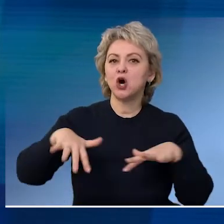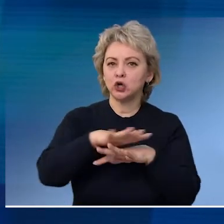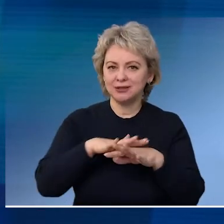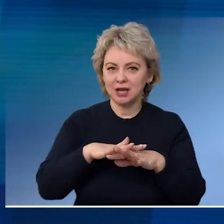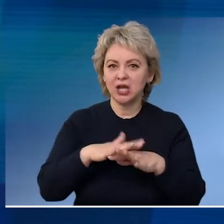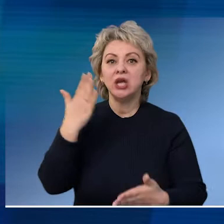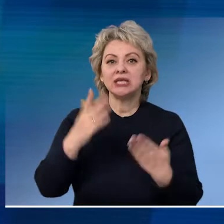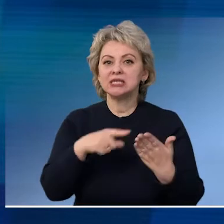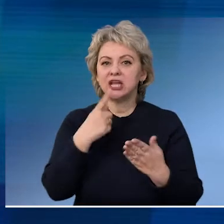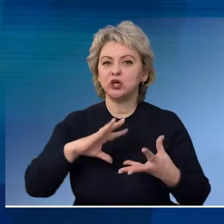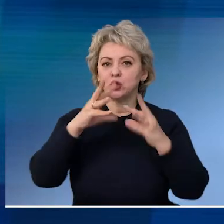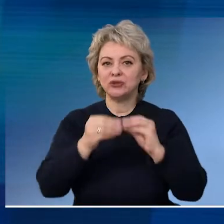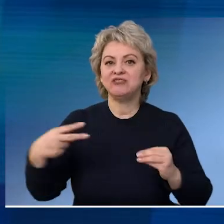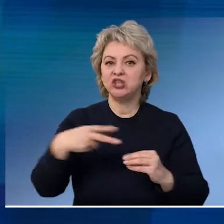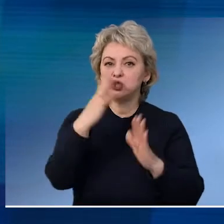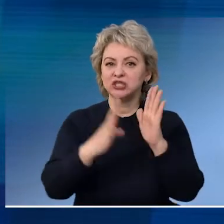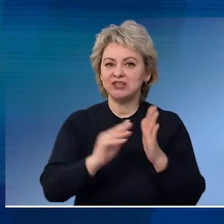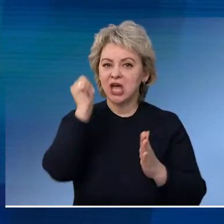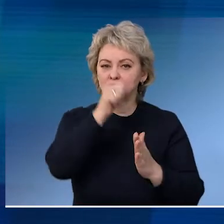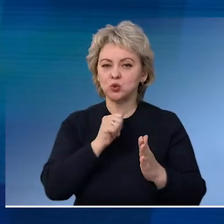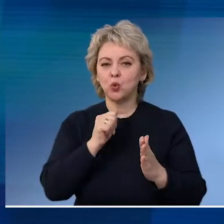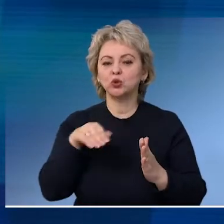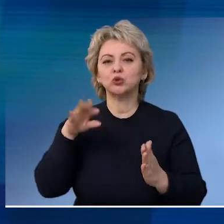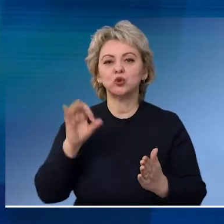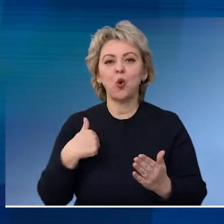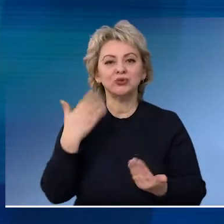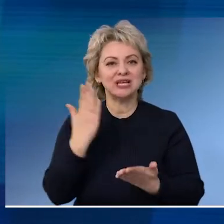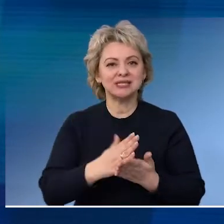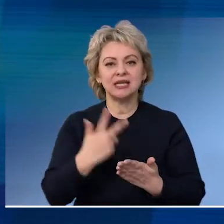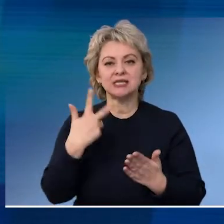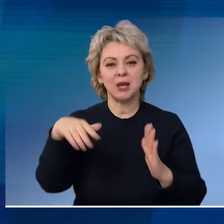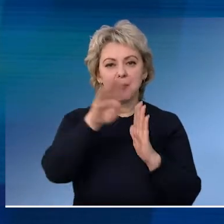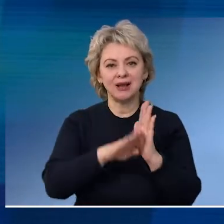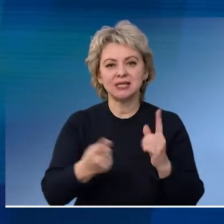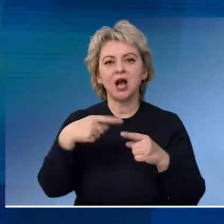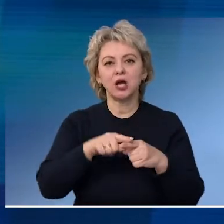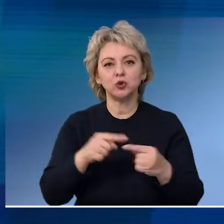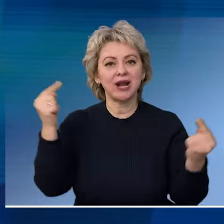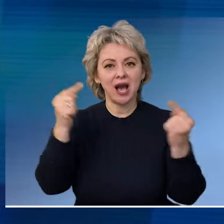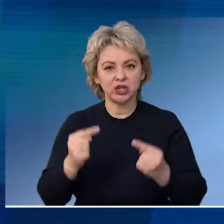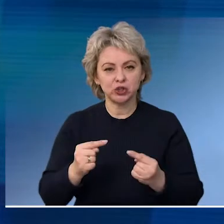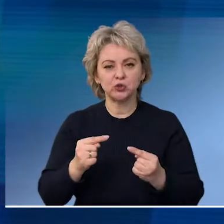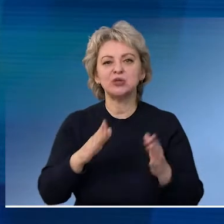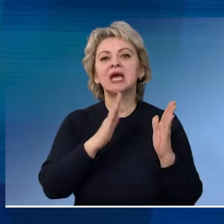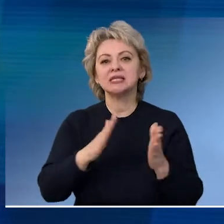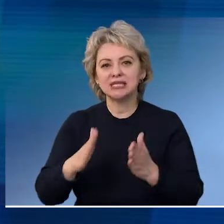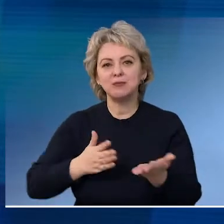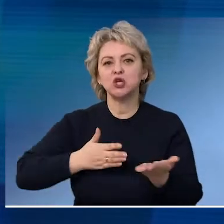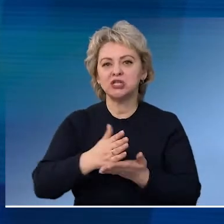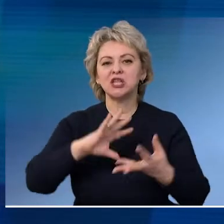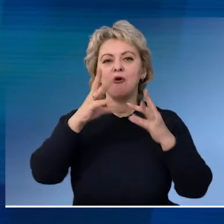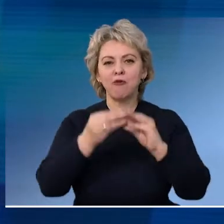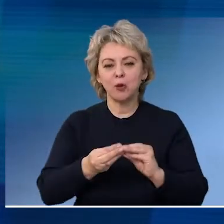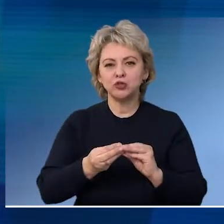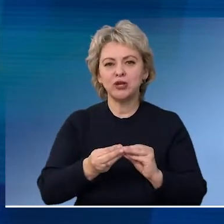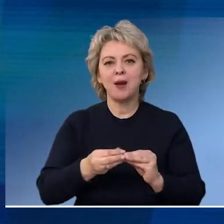рынка. Если говорить об итогах 2019 года, то у нас есть три показателя, которые характеризуют стабильность